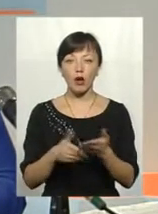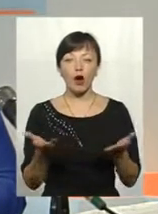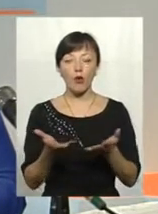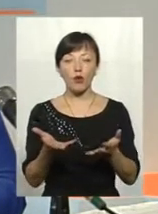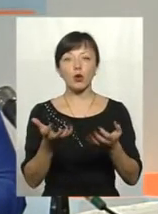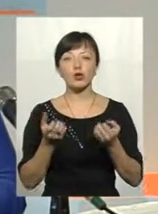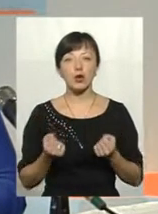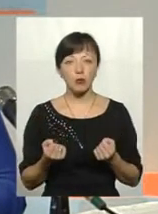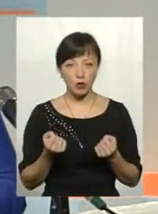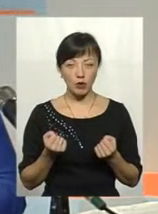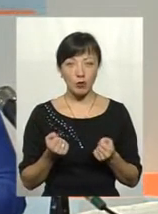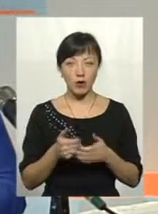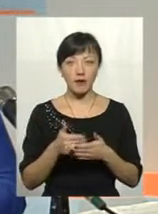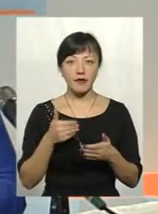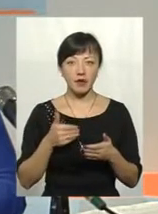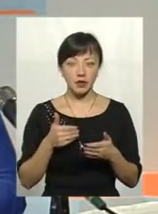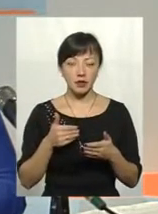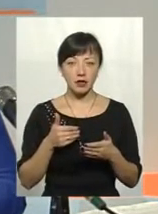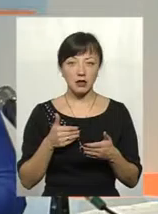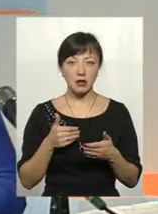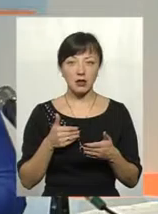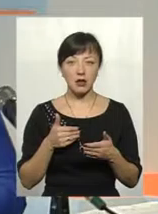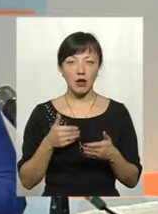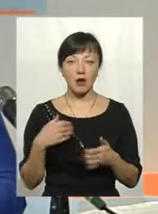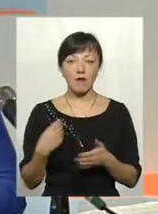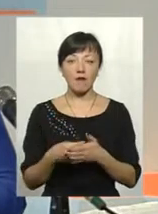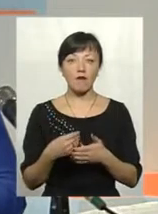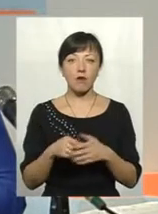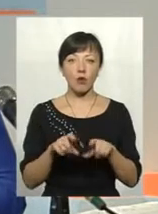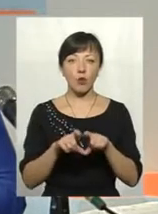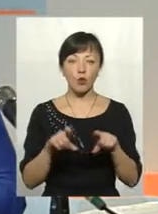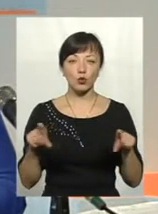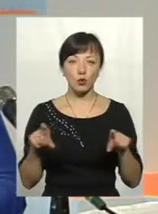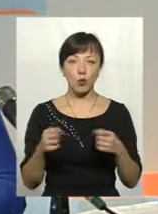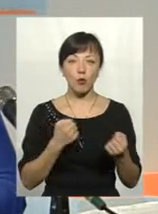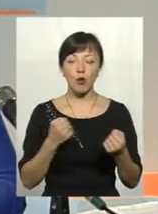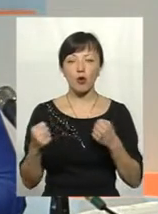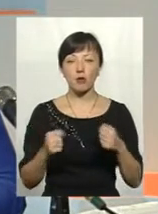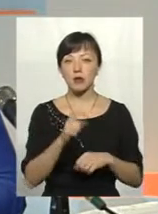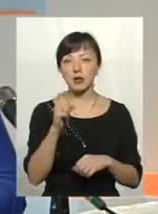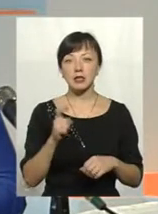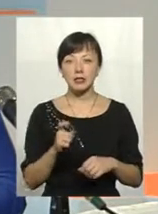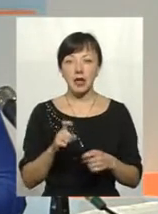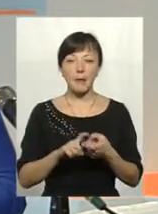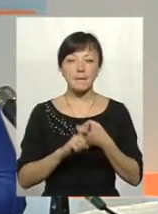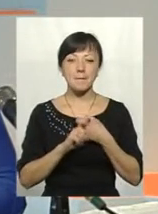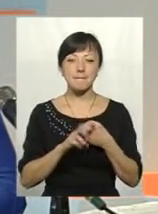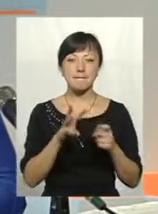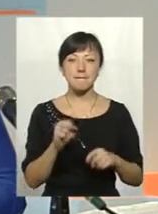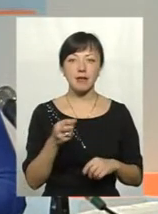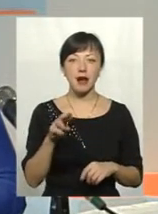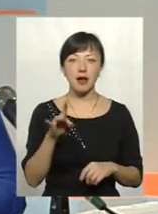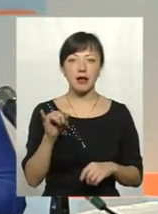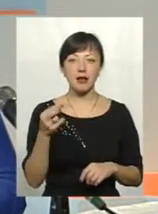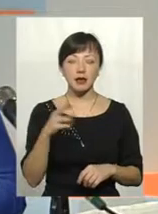отримуємо від глобального фонду боротьби з малярією і